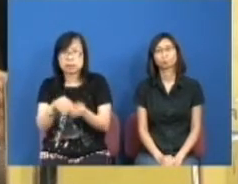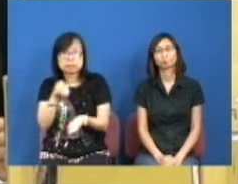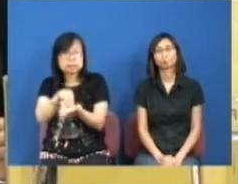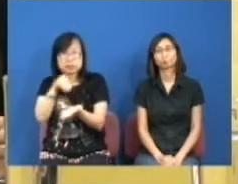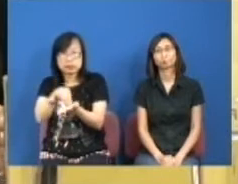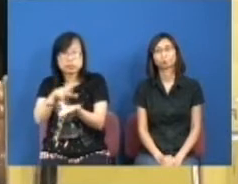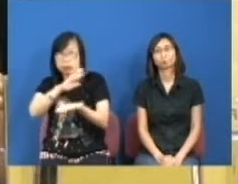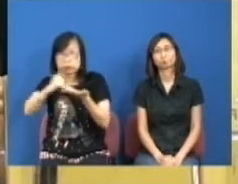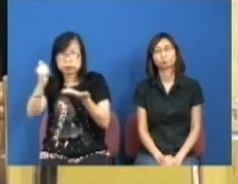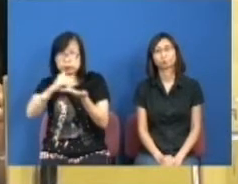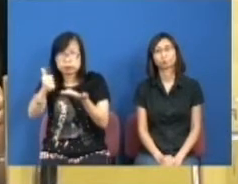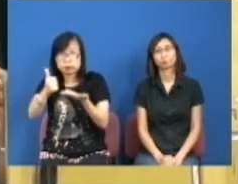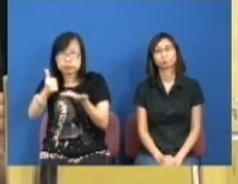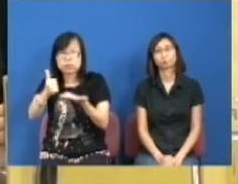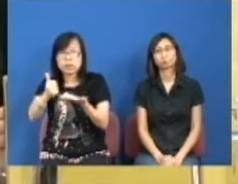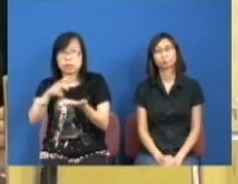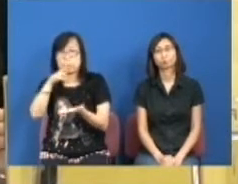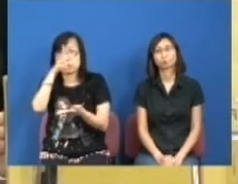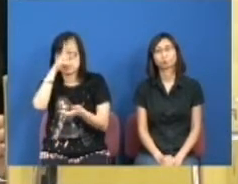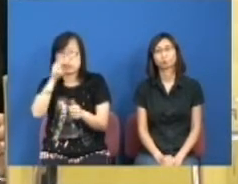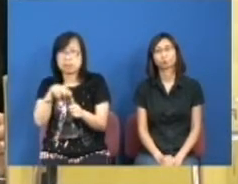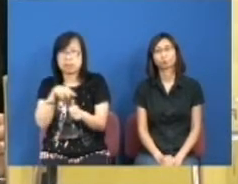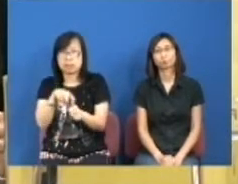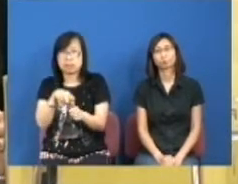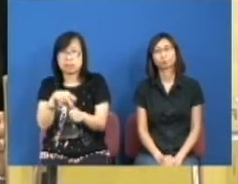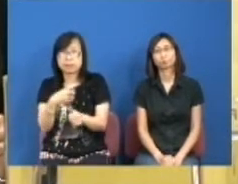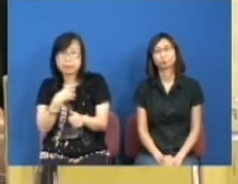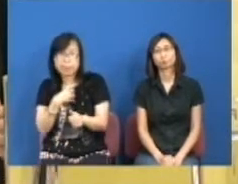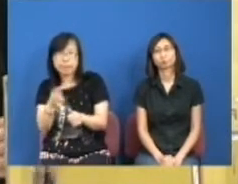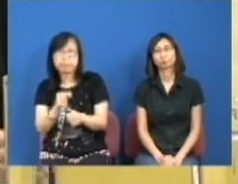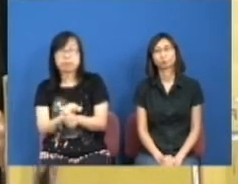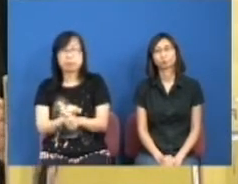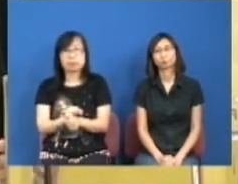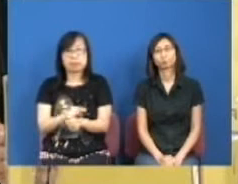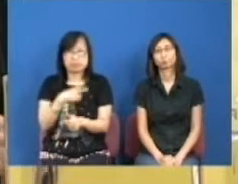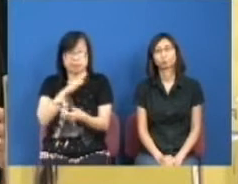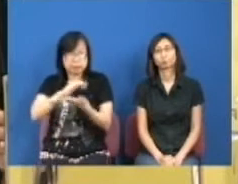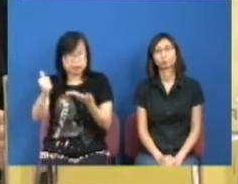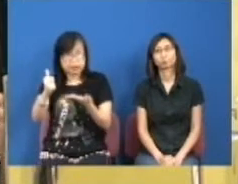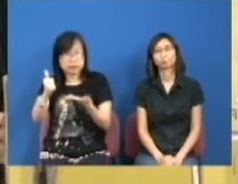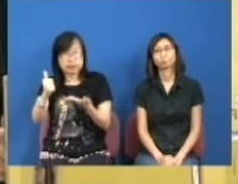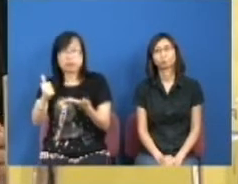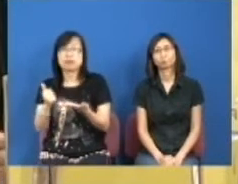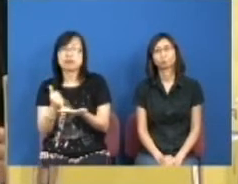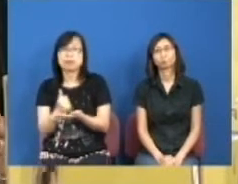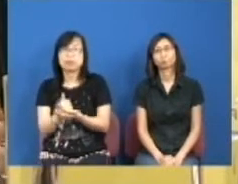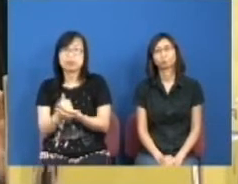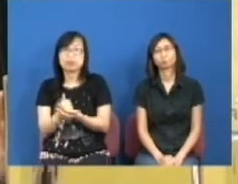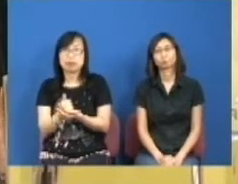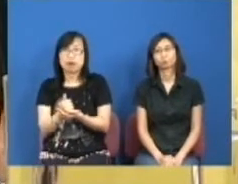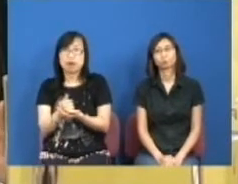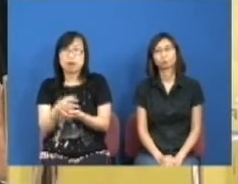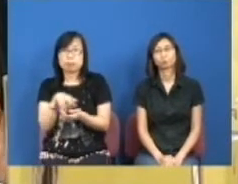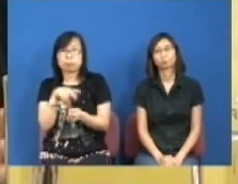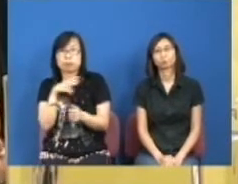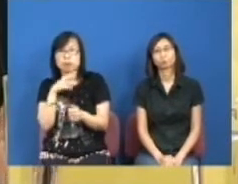有一個很清晰的對政治的看法，或者是有一個很清晰的有即係對